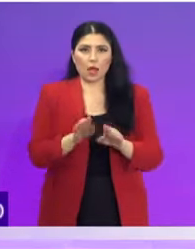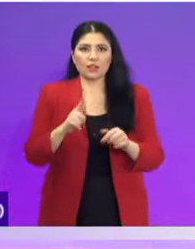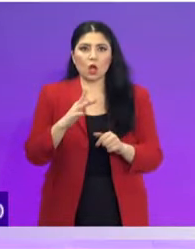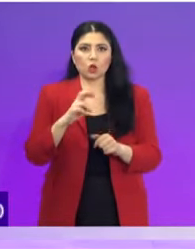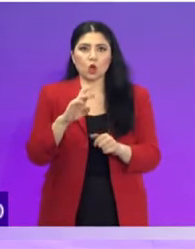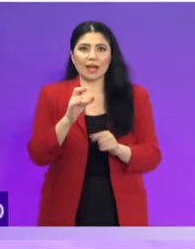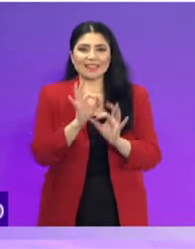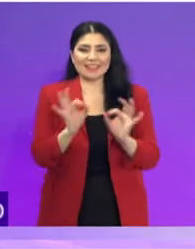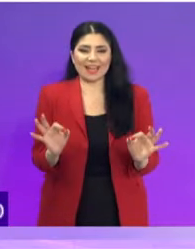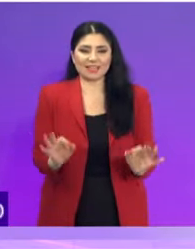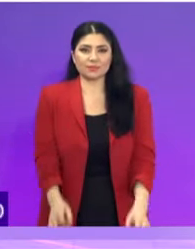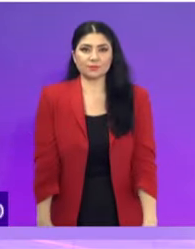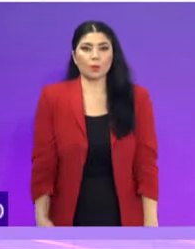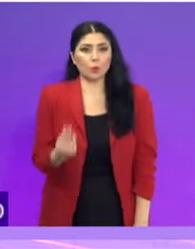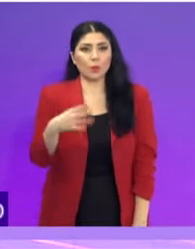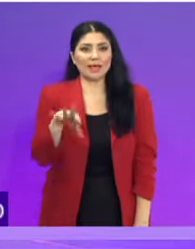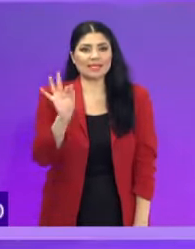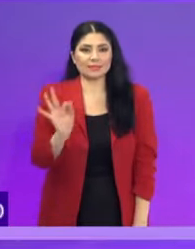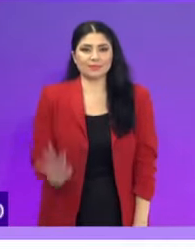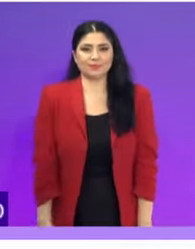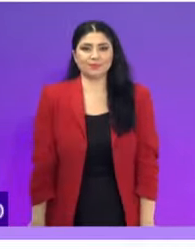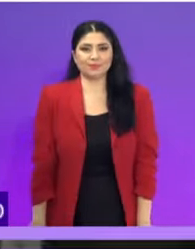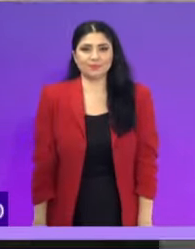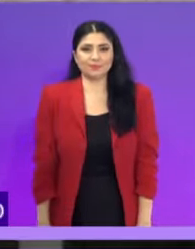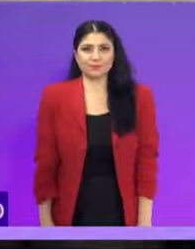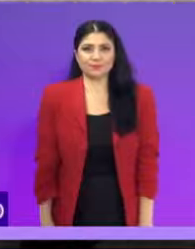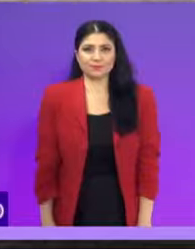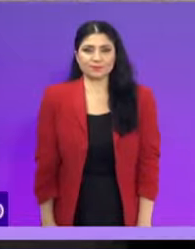în direct cu noi. Teodora, bun găsit!